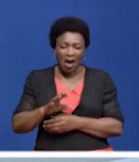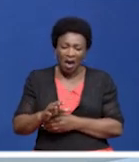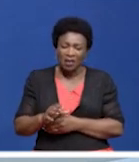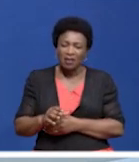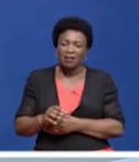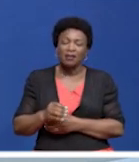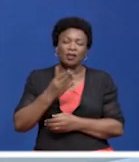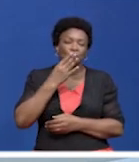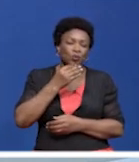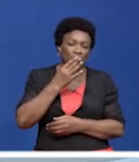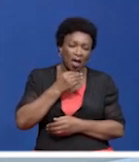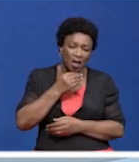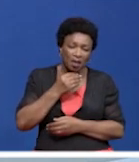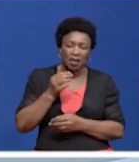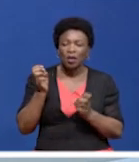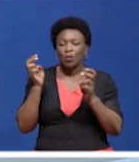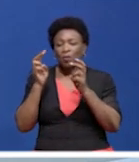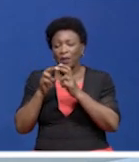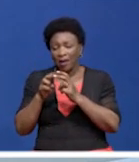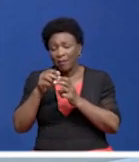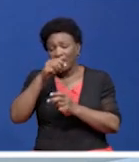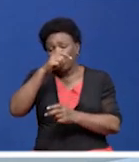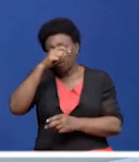hiv umeme umeme